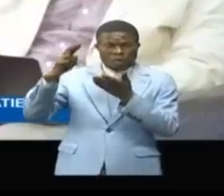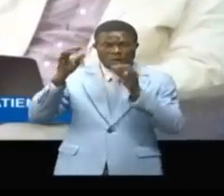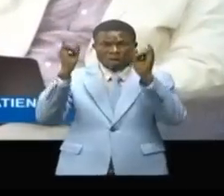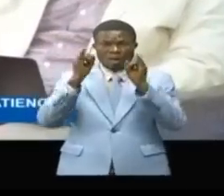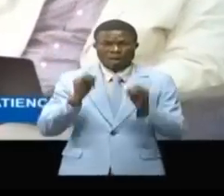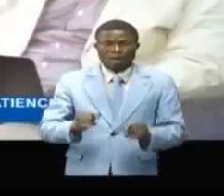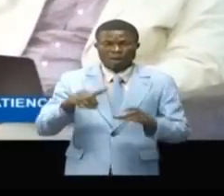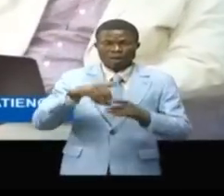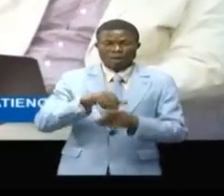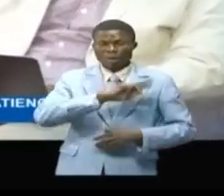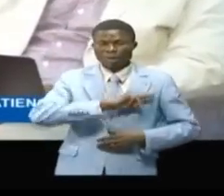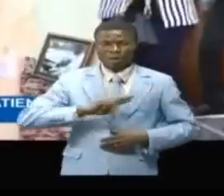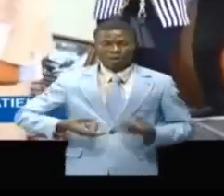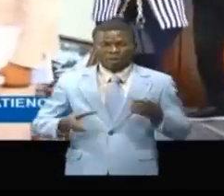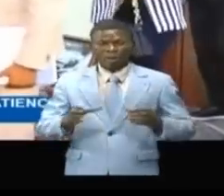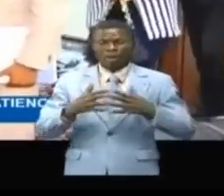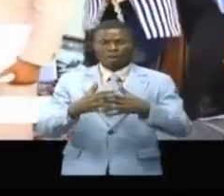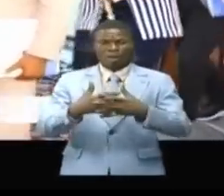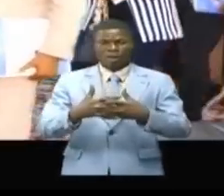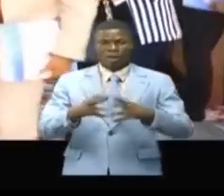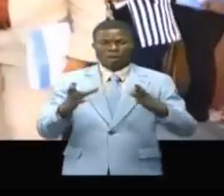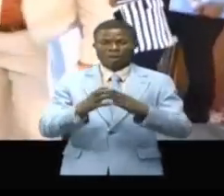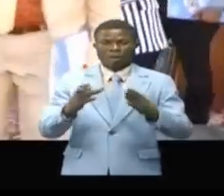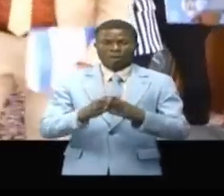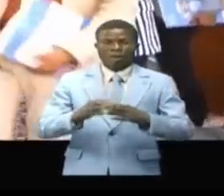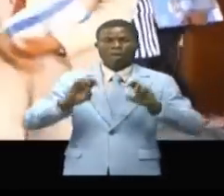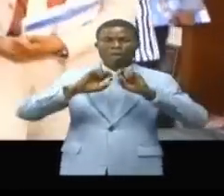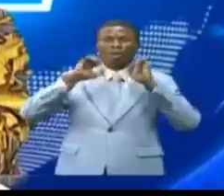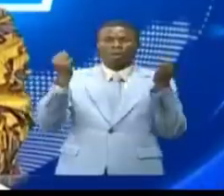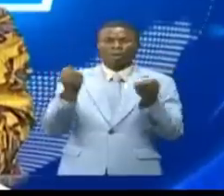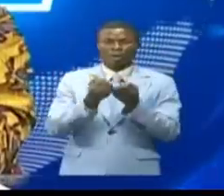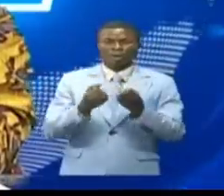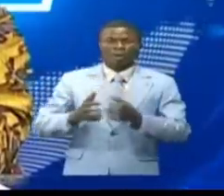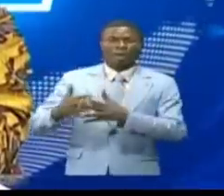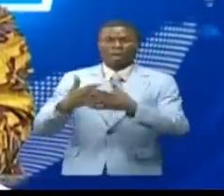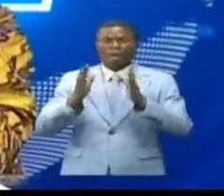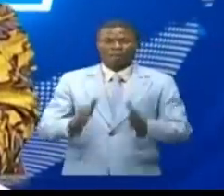en RDC en partenariat avec cette agence des Nations Unies.